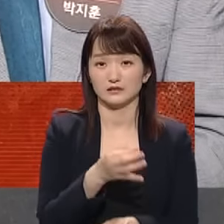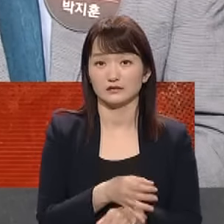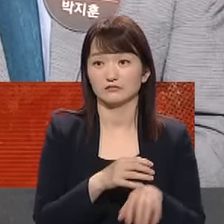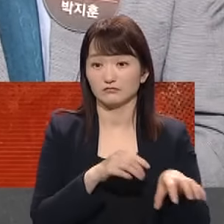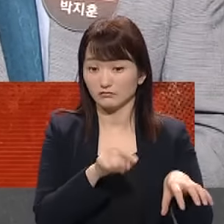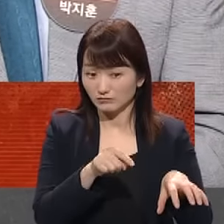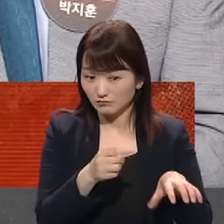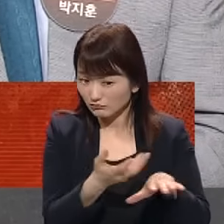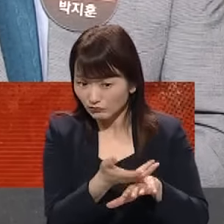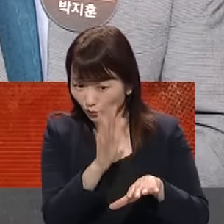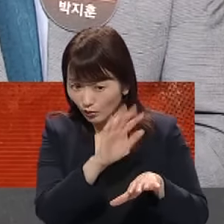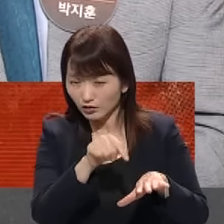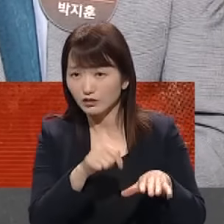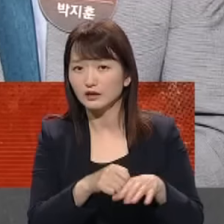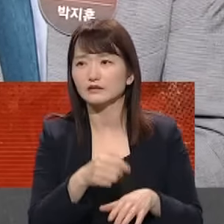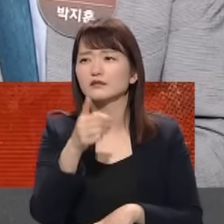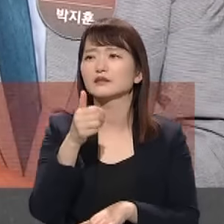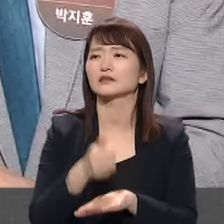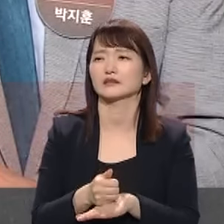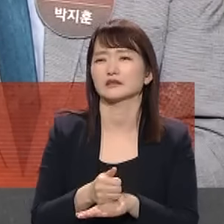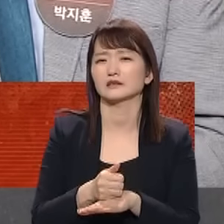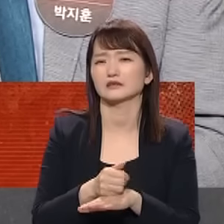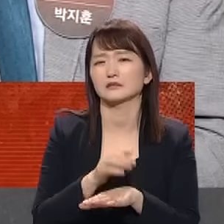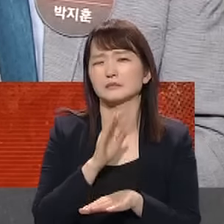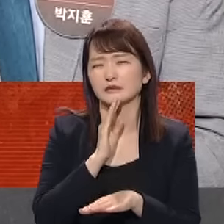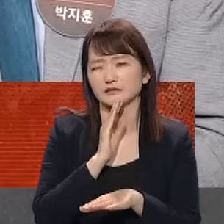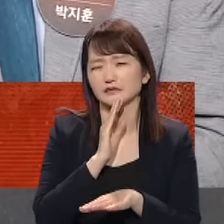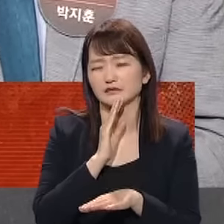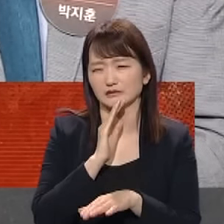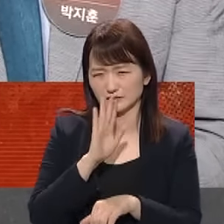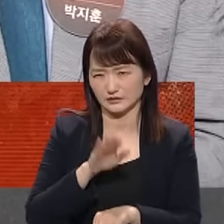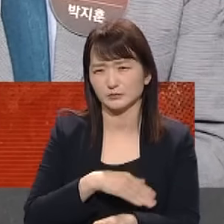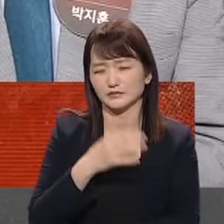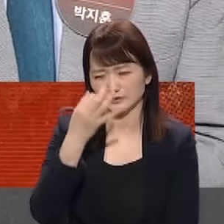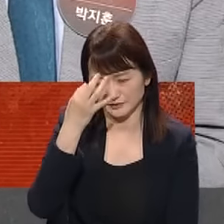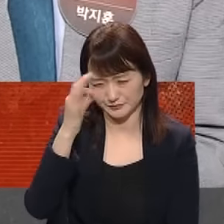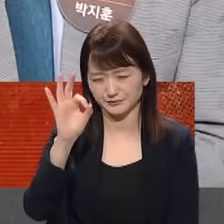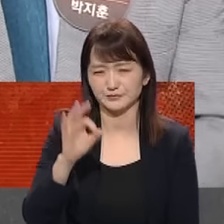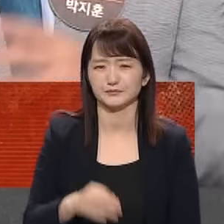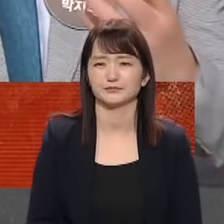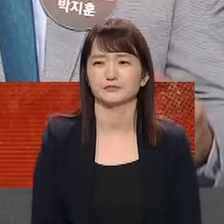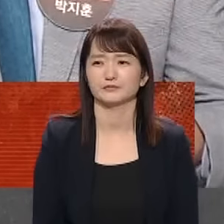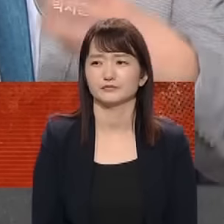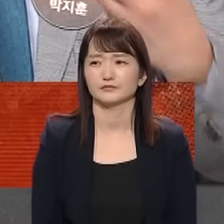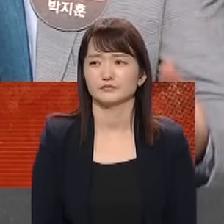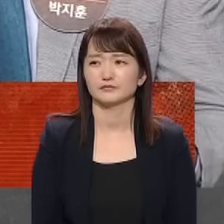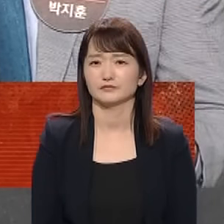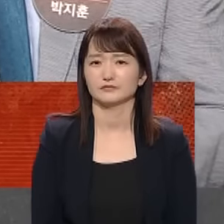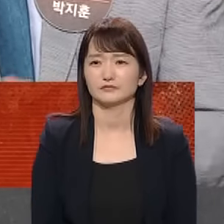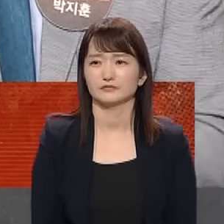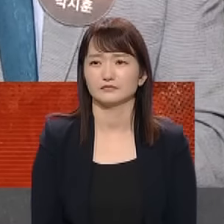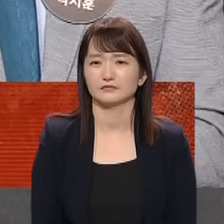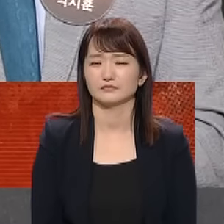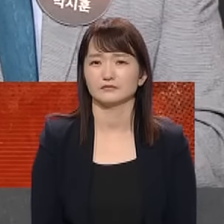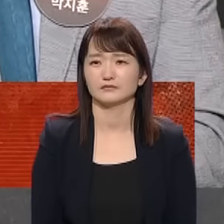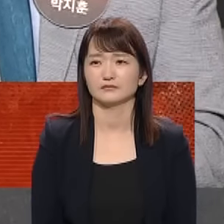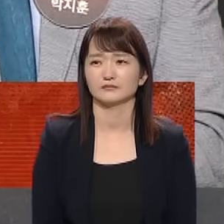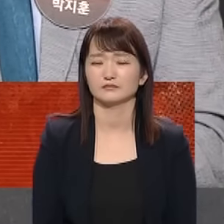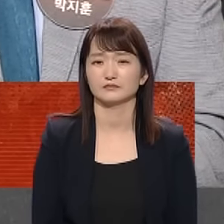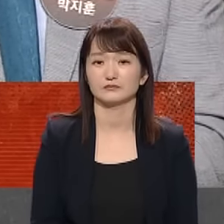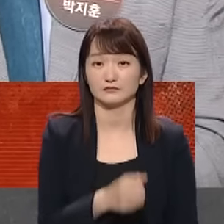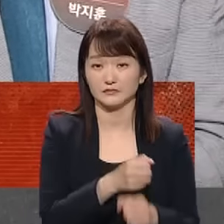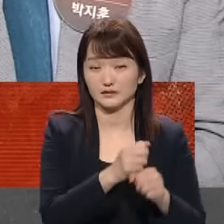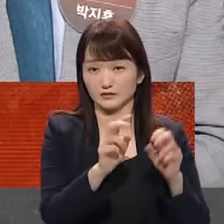아니다 깃털 아니다라고 하다가 나중에 깃털 맞다라고 잘못됐다라고 인정을 했다라고 합니다. 근데 문제는 그 과정에서